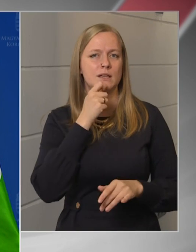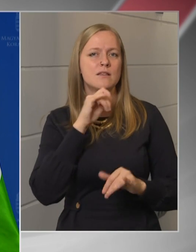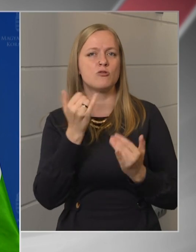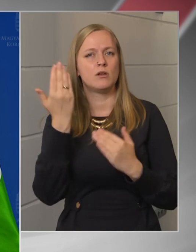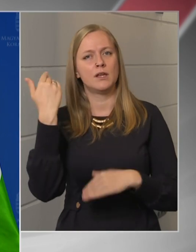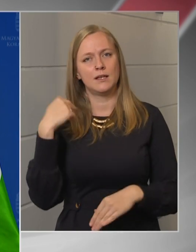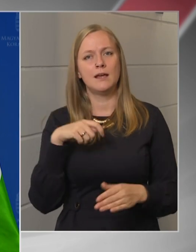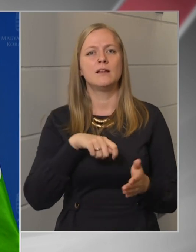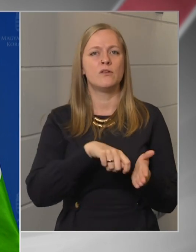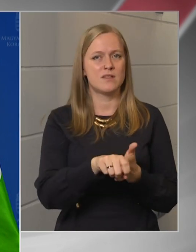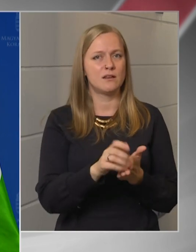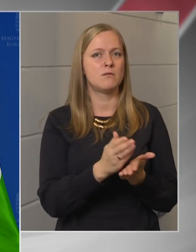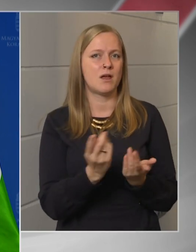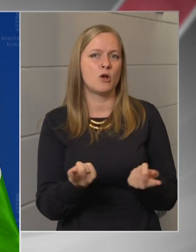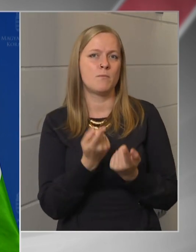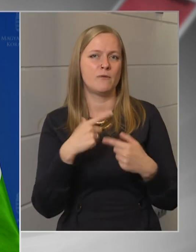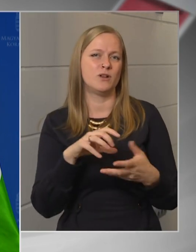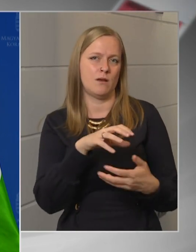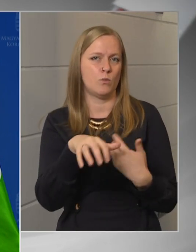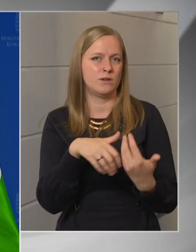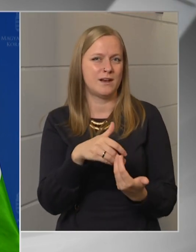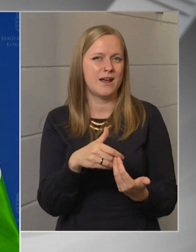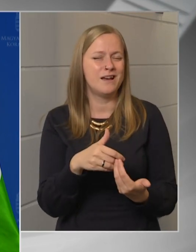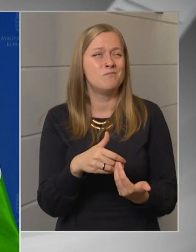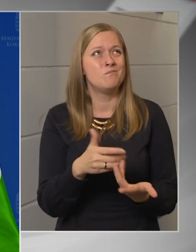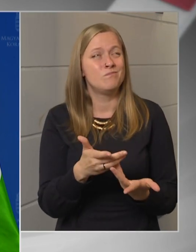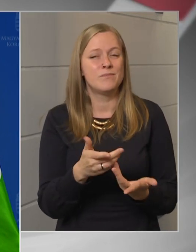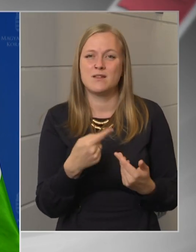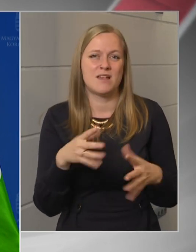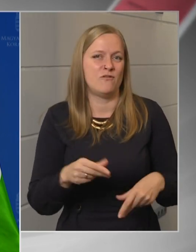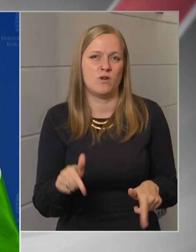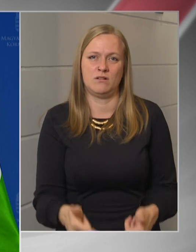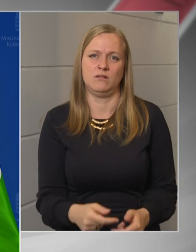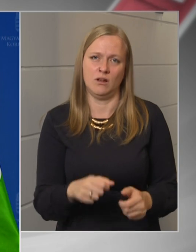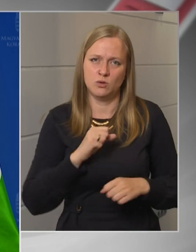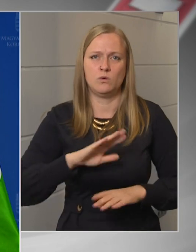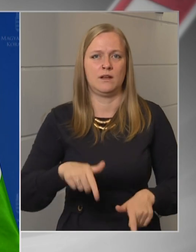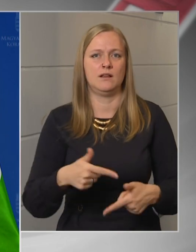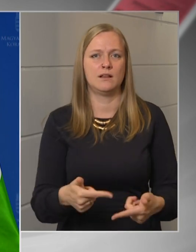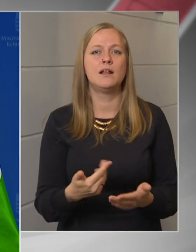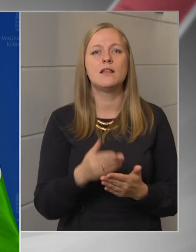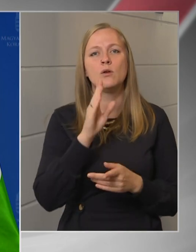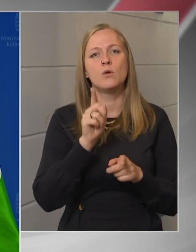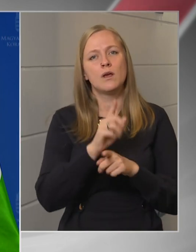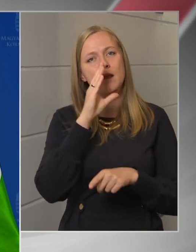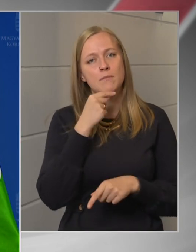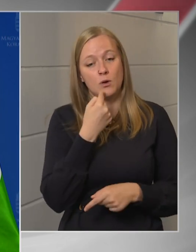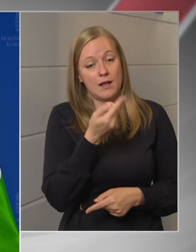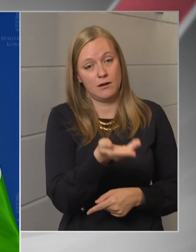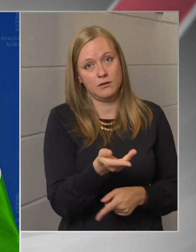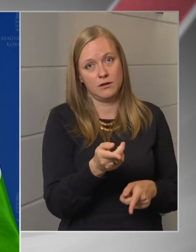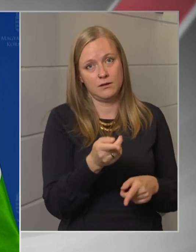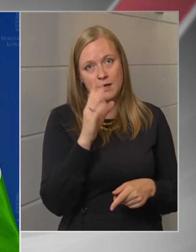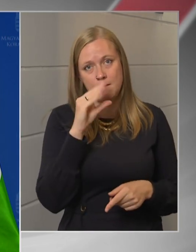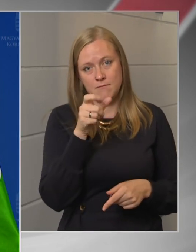idején kifizették, mert már a kampányban volt egy ilyen botrány. Ezért az elfogadhatóan és tűrhetetlen, hogy legyenek olyan emberek, azon általán említett ember is